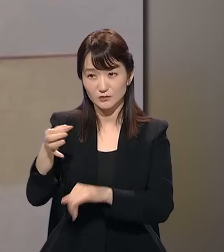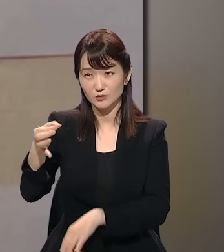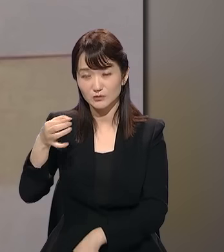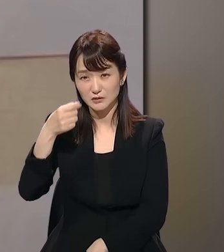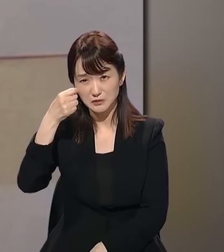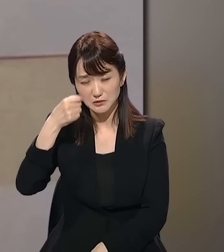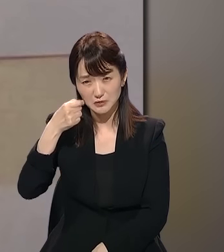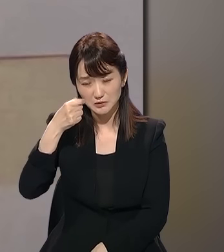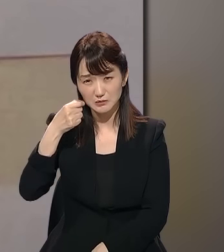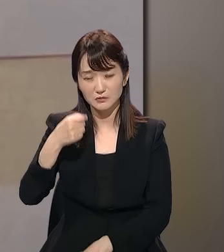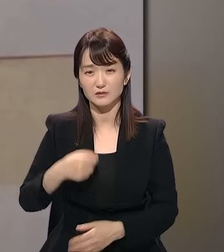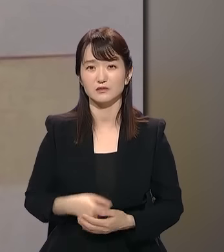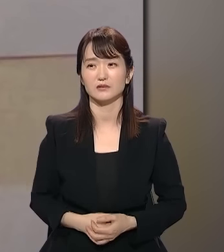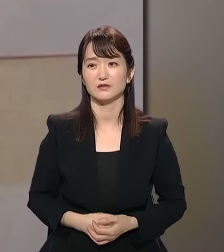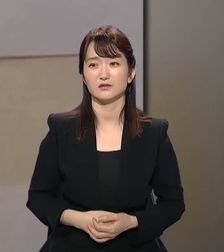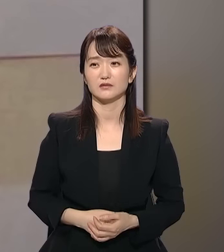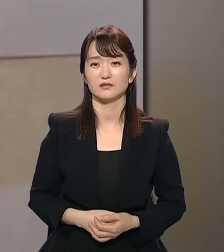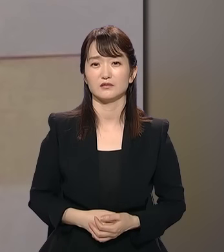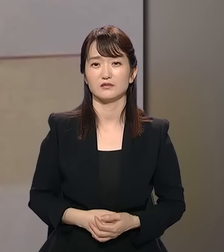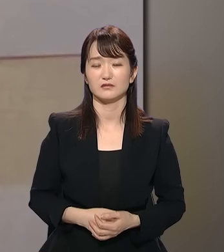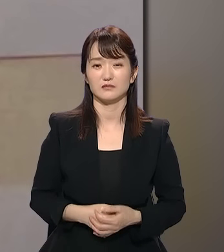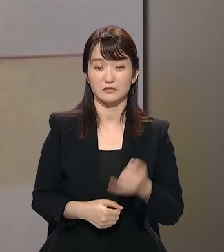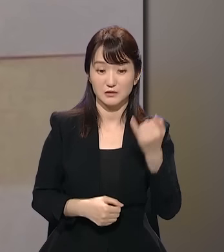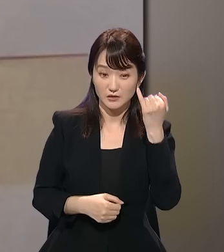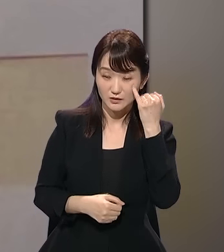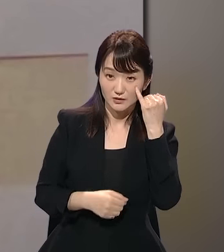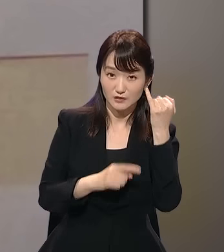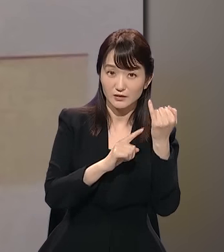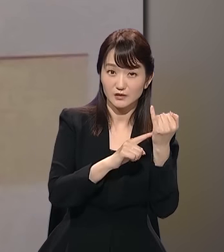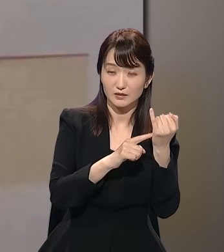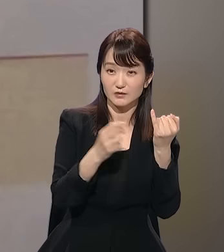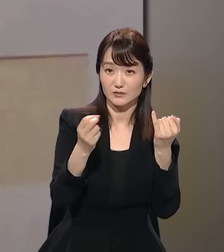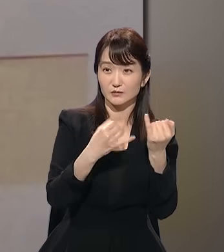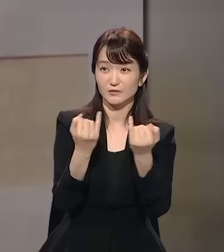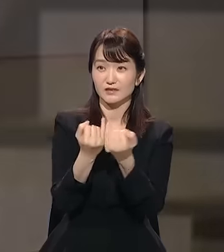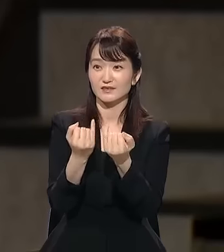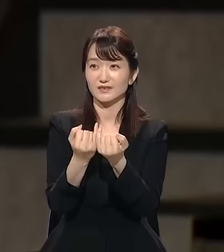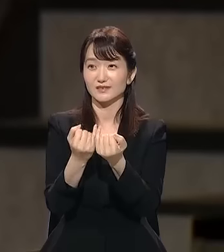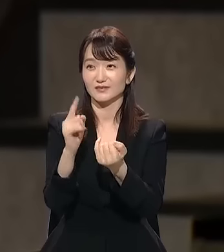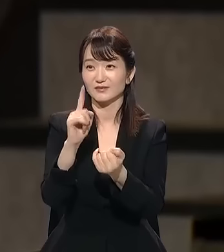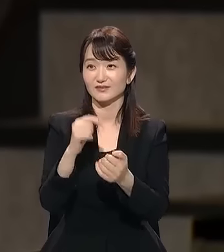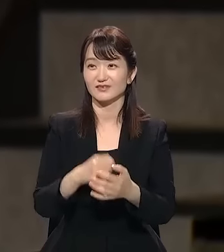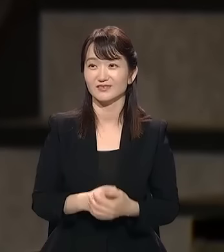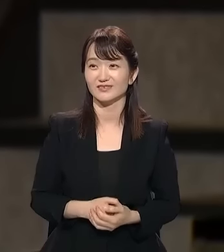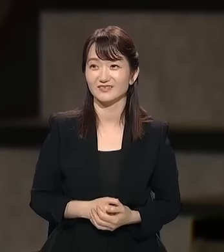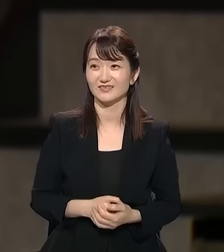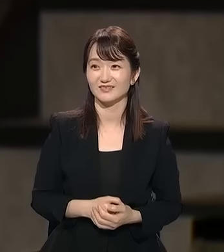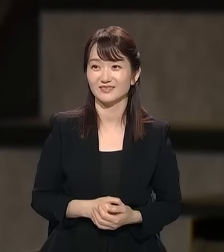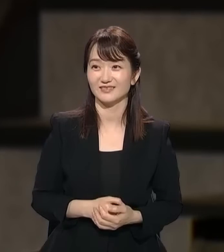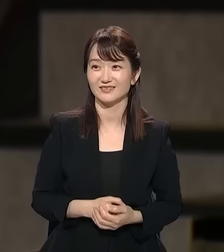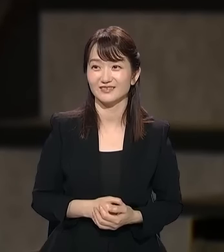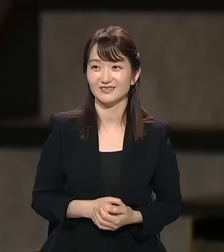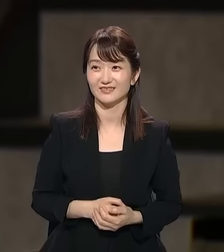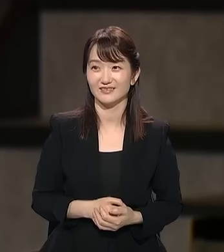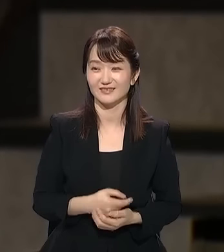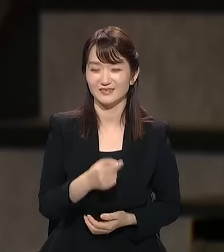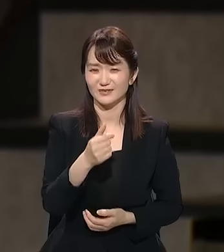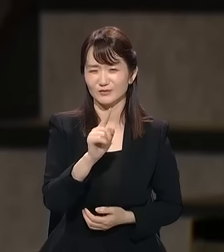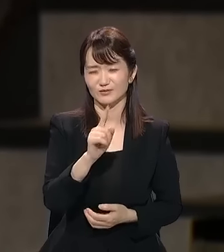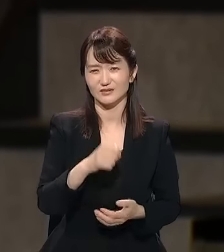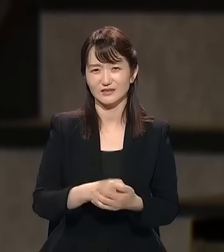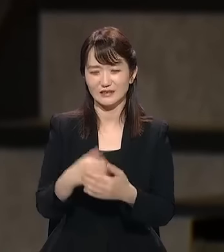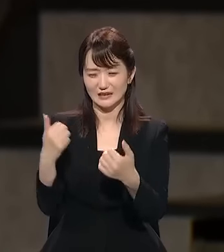하고 이거 뭐 아줌마만 하나요 저 저는 아줌마서 여자인데 좀 좀 너무 그렇지 않아요 저